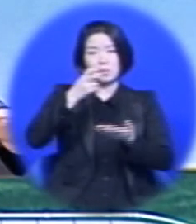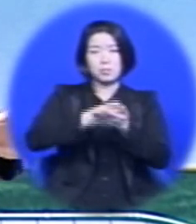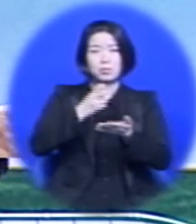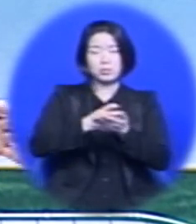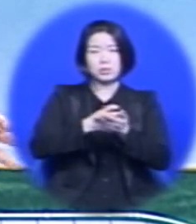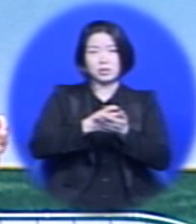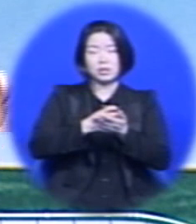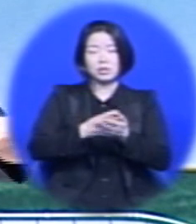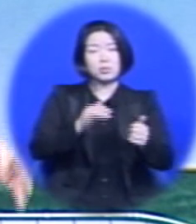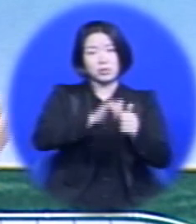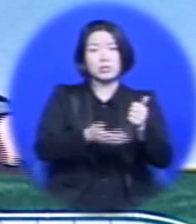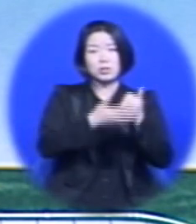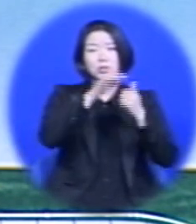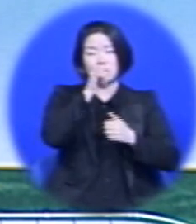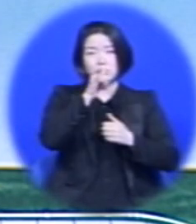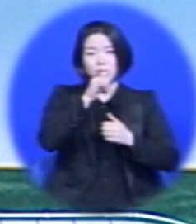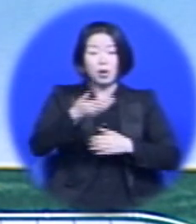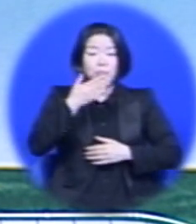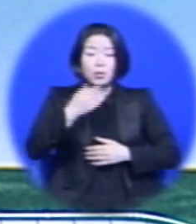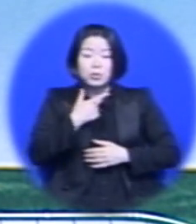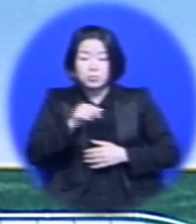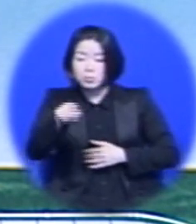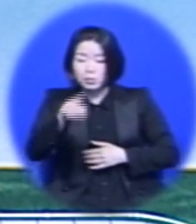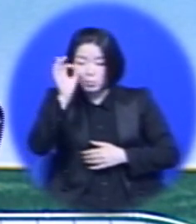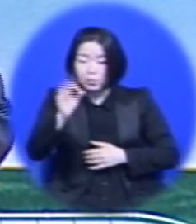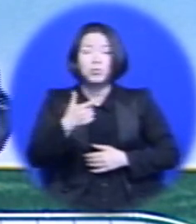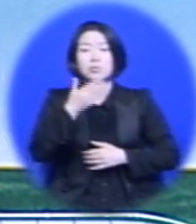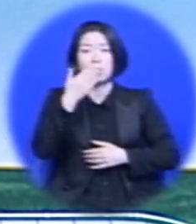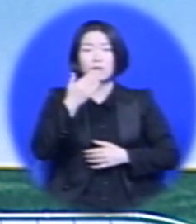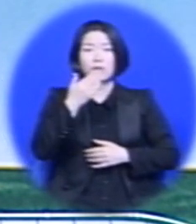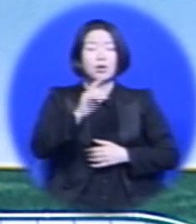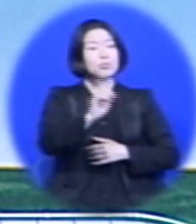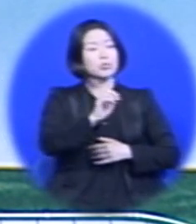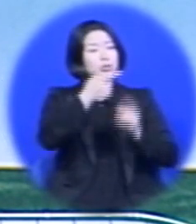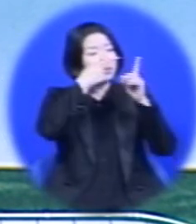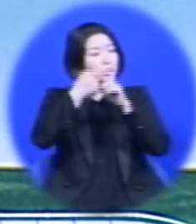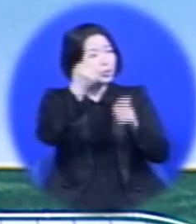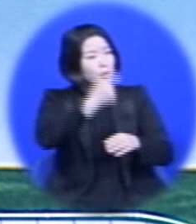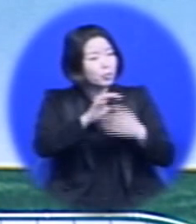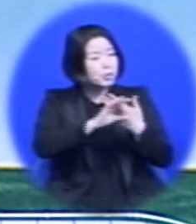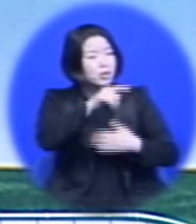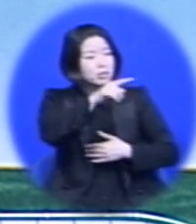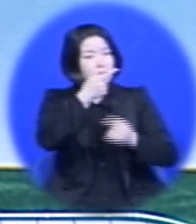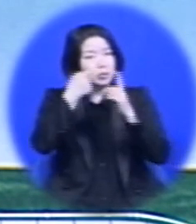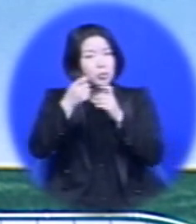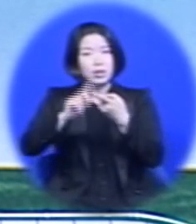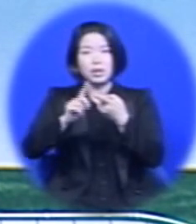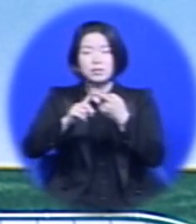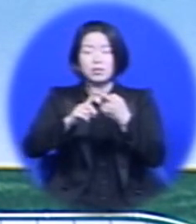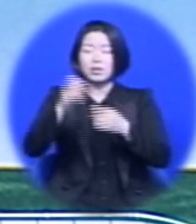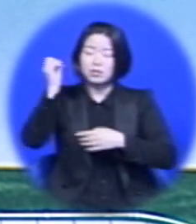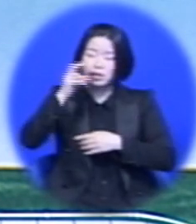말은 뭘 먹을게 있으면 먹고 싶고 무슨 뭐 유혹이 오면은 내가 그 유혹에 대해서 자꾸 막